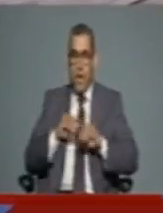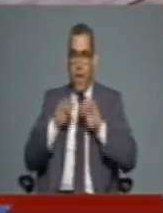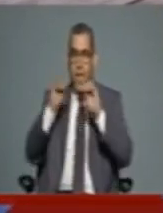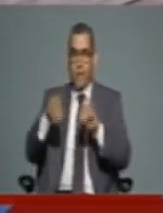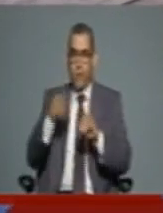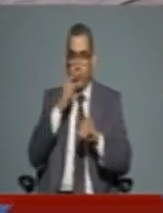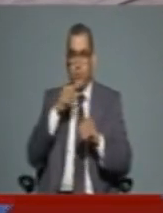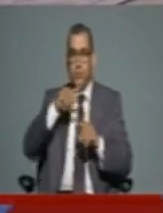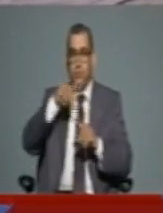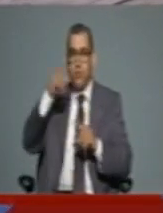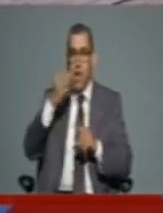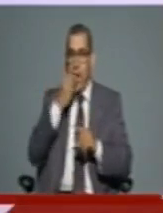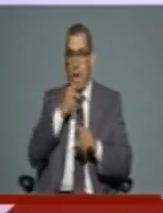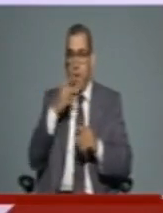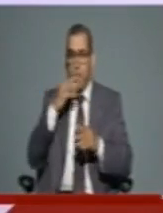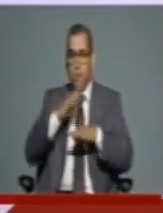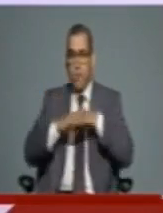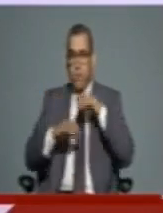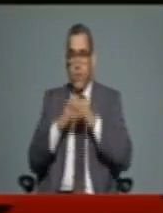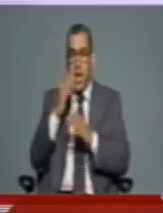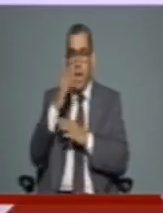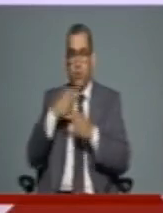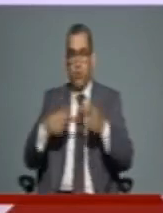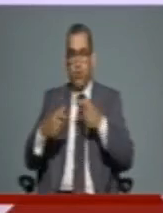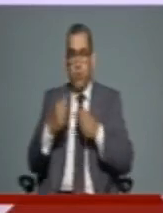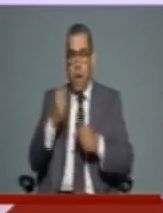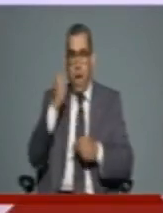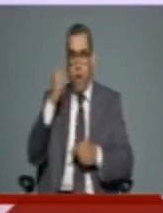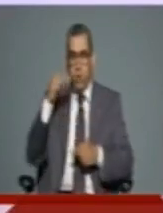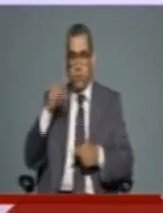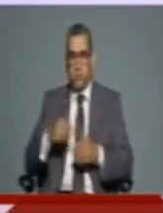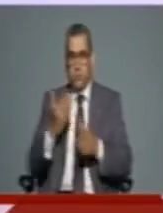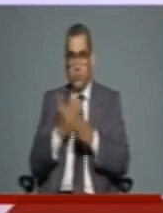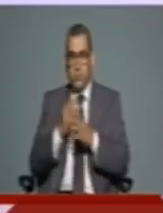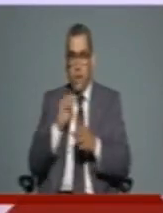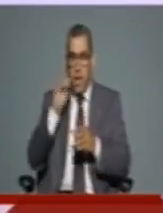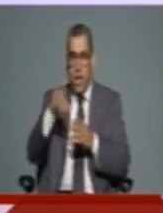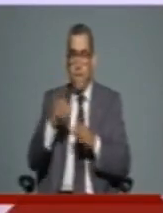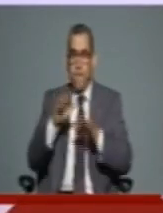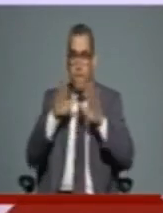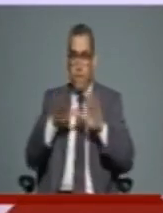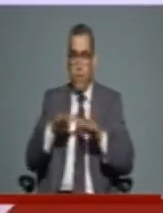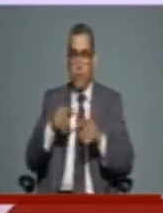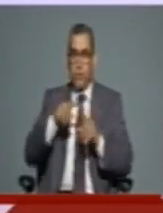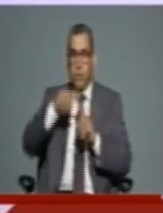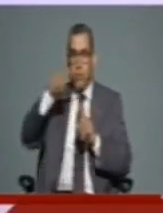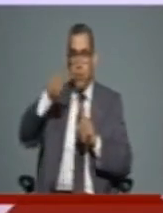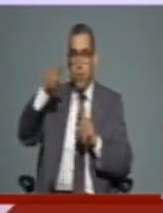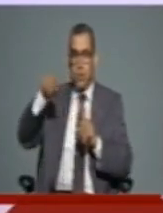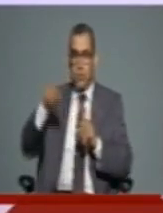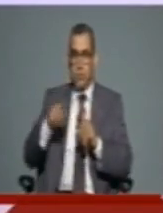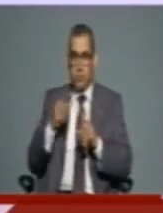بنية أساسية تكنولوجية قوية بحيث تبقى موجودة، بحيث يكون عليها